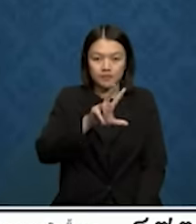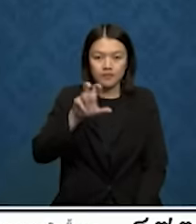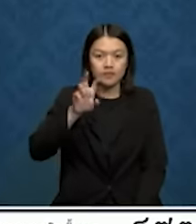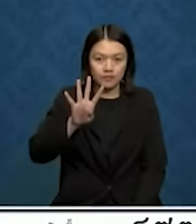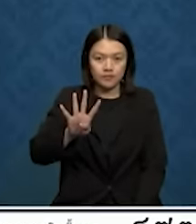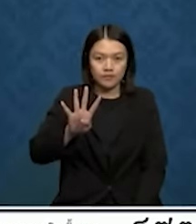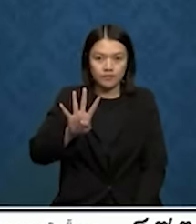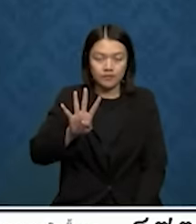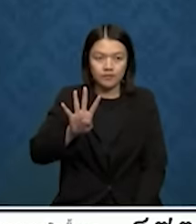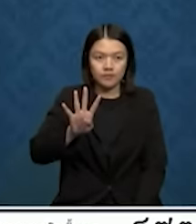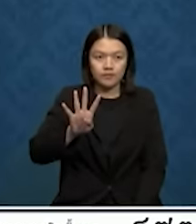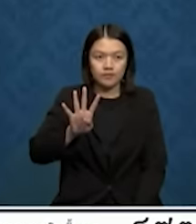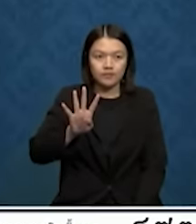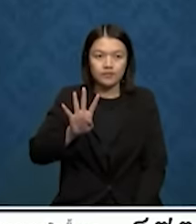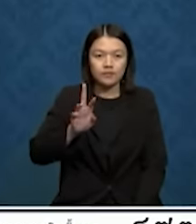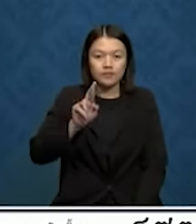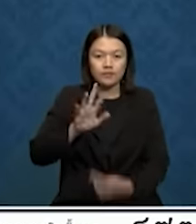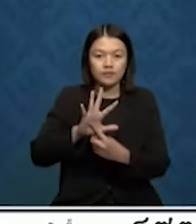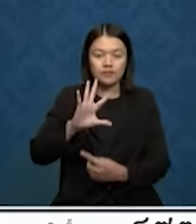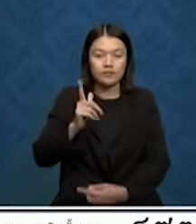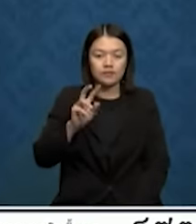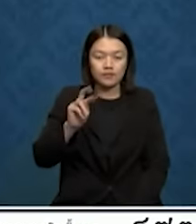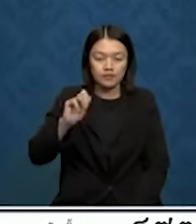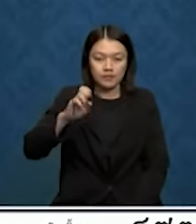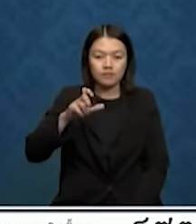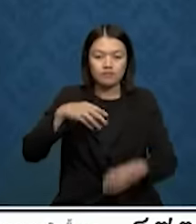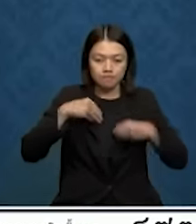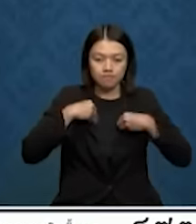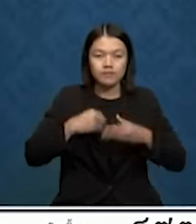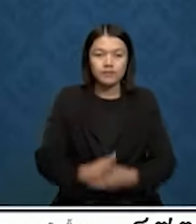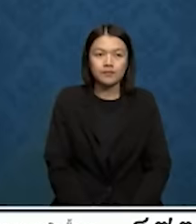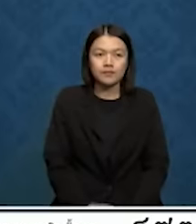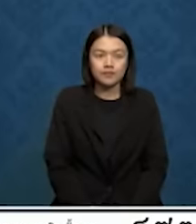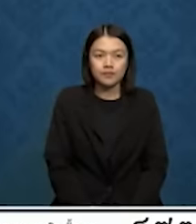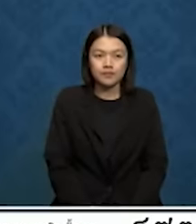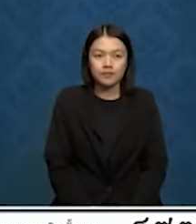304นางรัชนีพลซื่อ เห็นชอบค่ะ